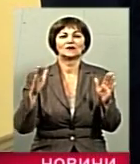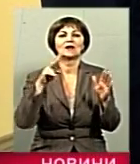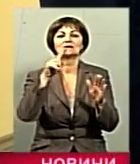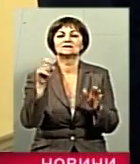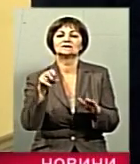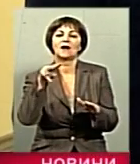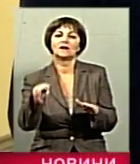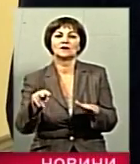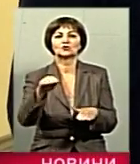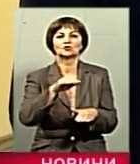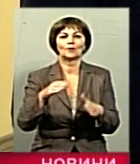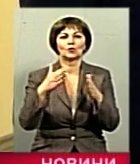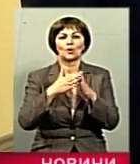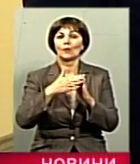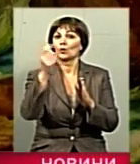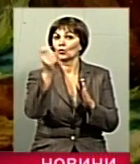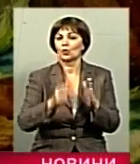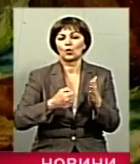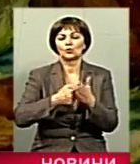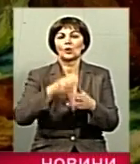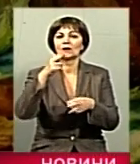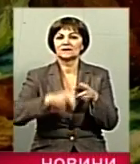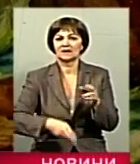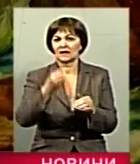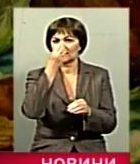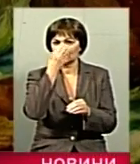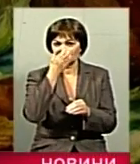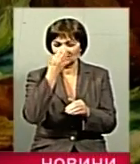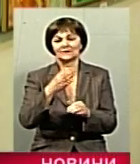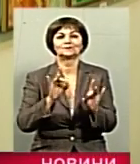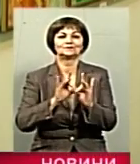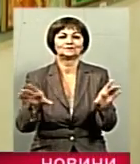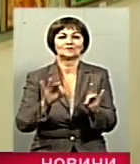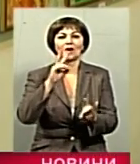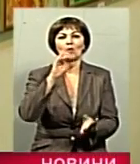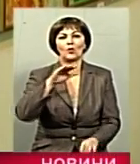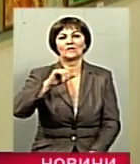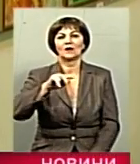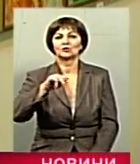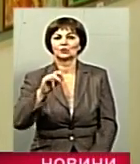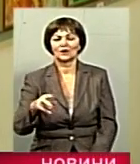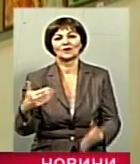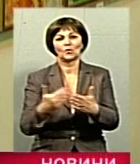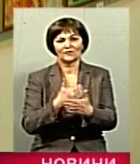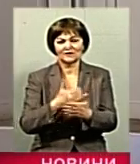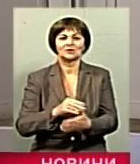залі Житомирського будинку художника до кінця квітня. Оксана Ковальчук, Ігор Грач, новини Житомирщини.